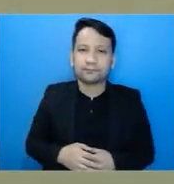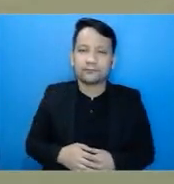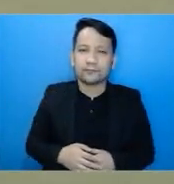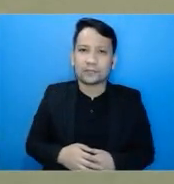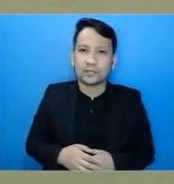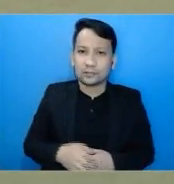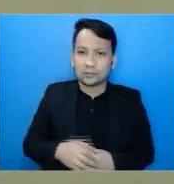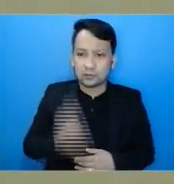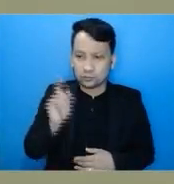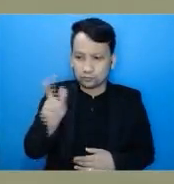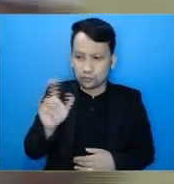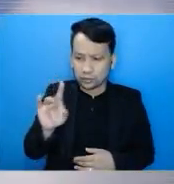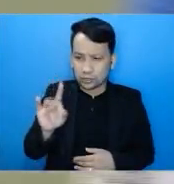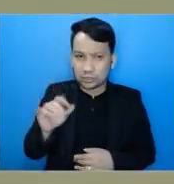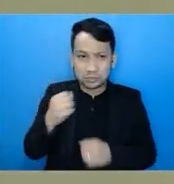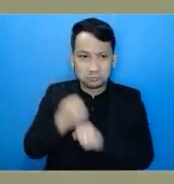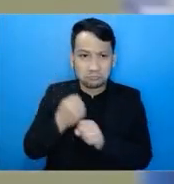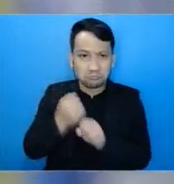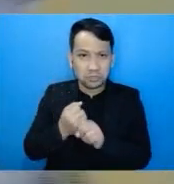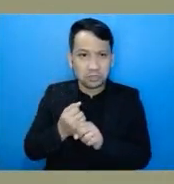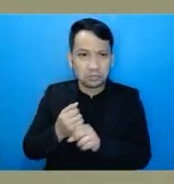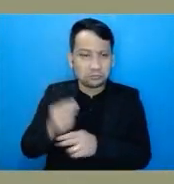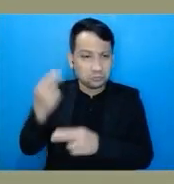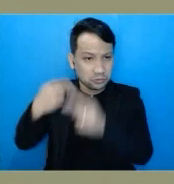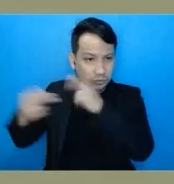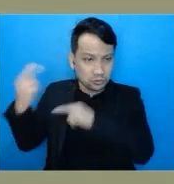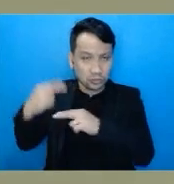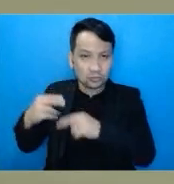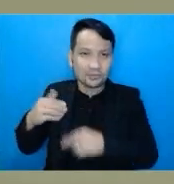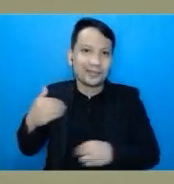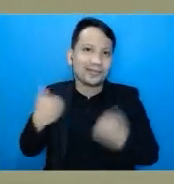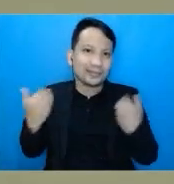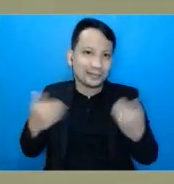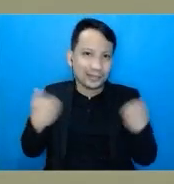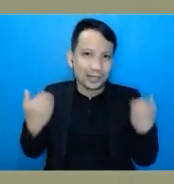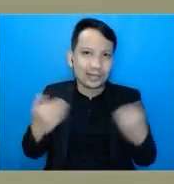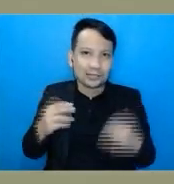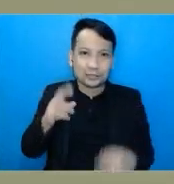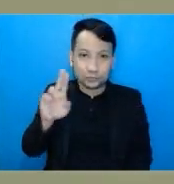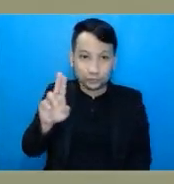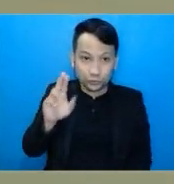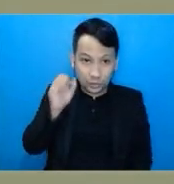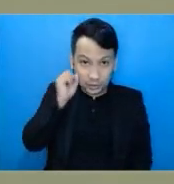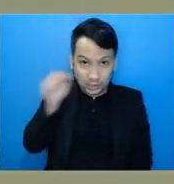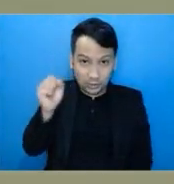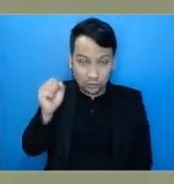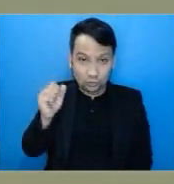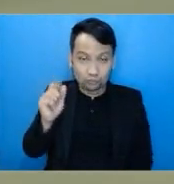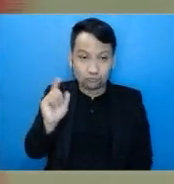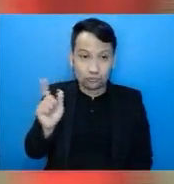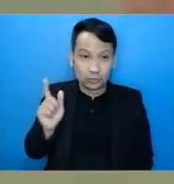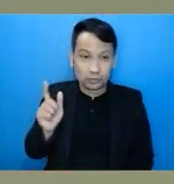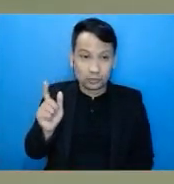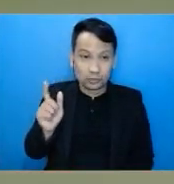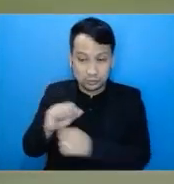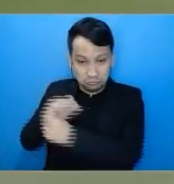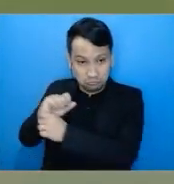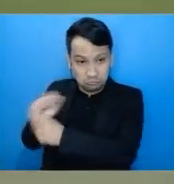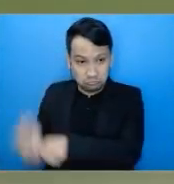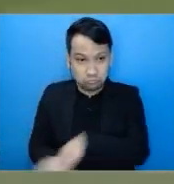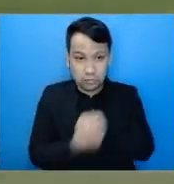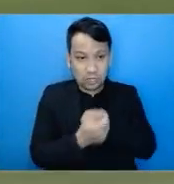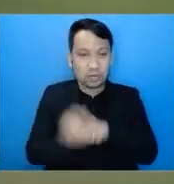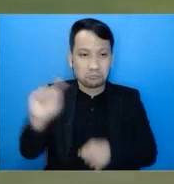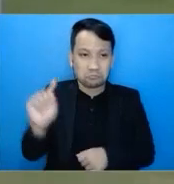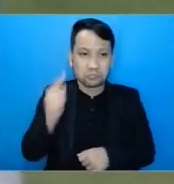2018 pa lang gumagawa na ng kasaysayan ang batang golfer na si Yuka Saso para sa Pilipinas. Siya ang unang nagdala sa bansa ng